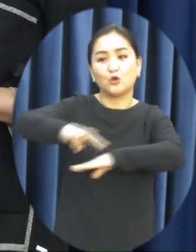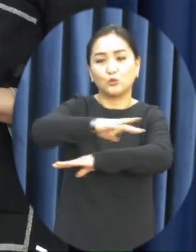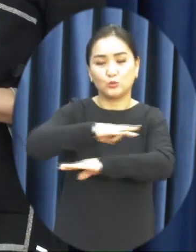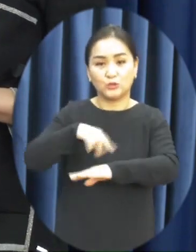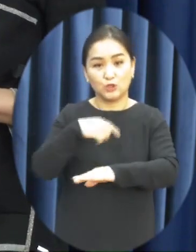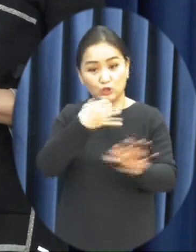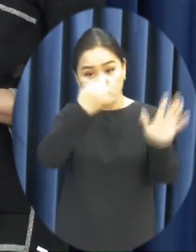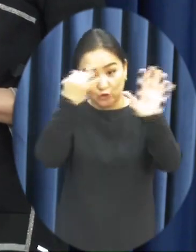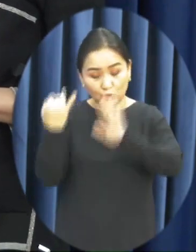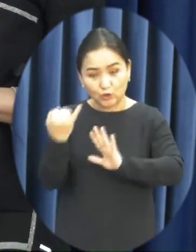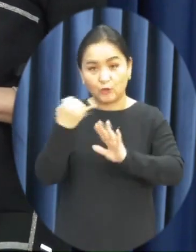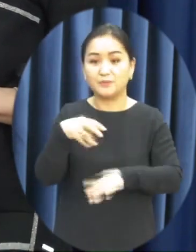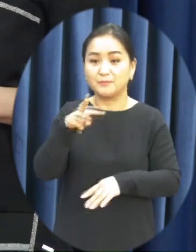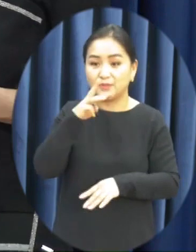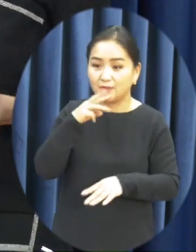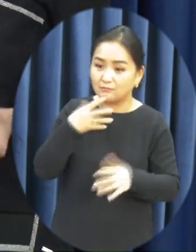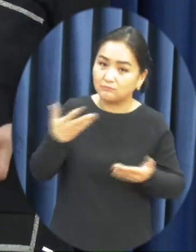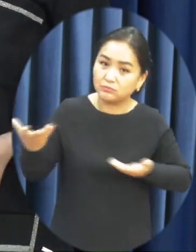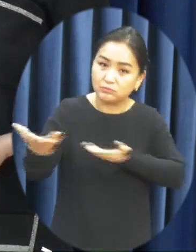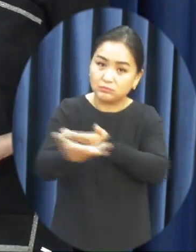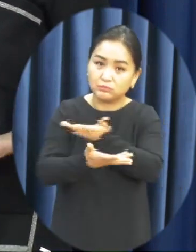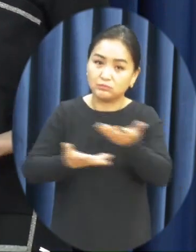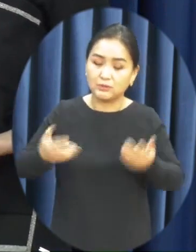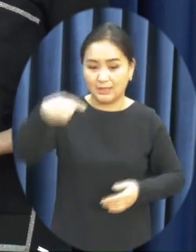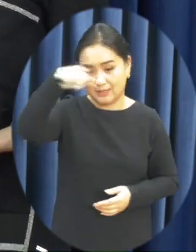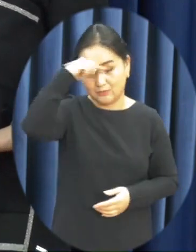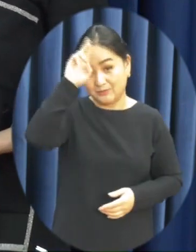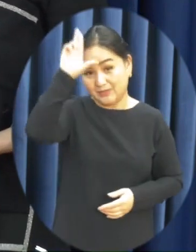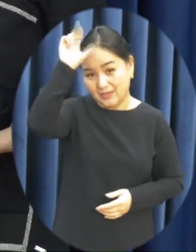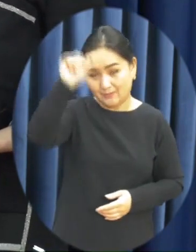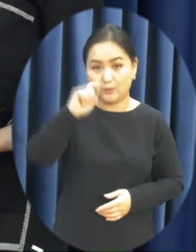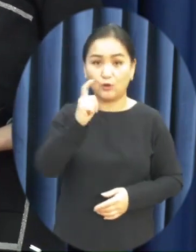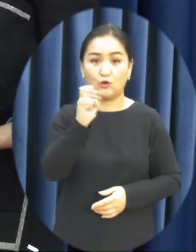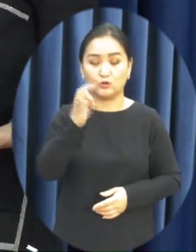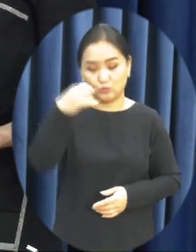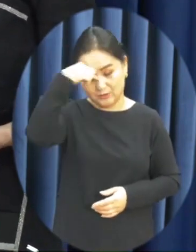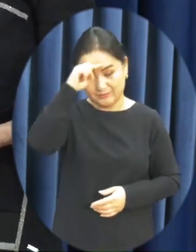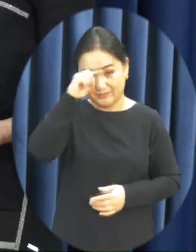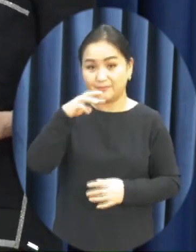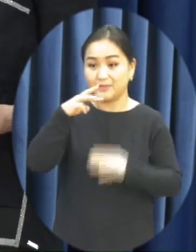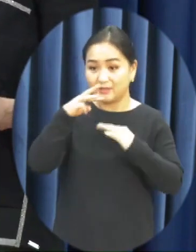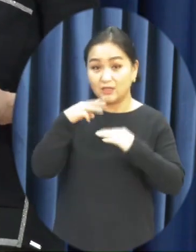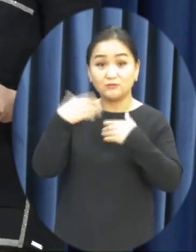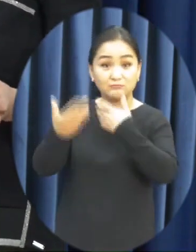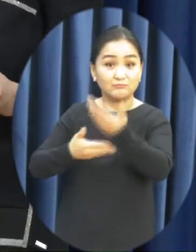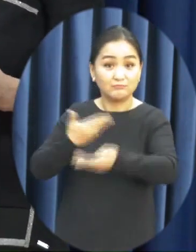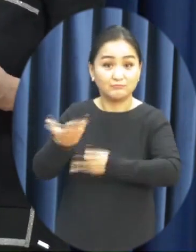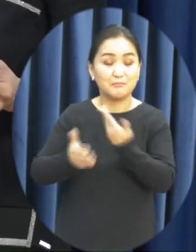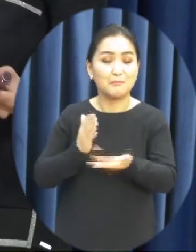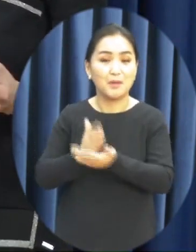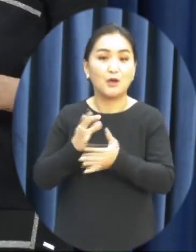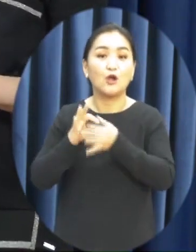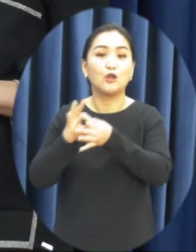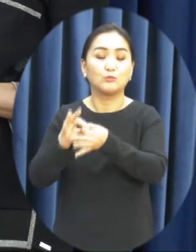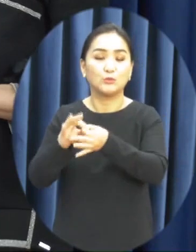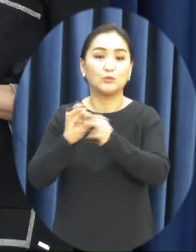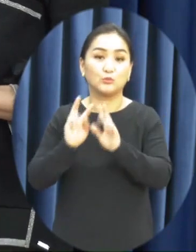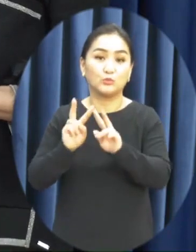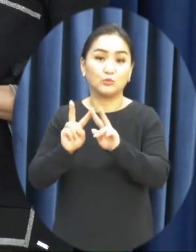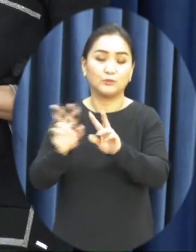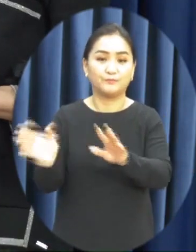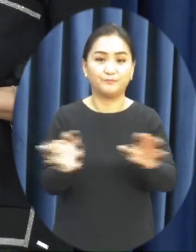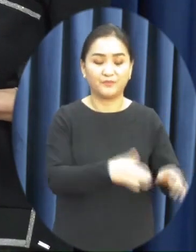ཁས ཁགས པས ཁས ཁས བ ཁེད ཆུཁ དགནས ཁེགས པདི པའི པའི